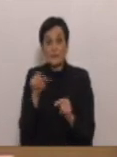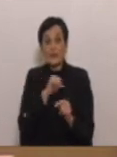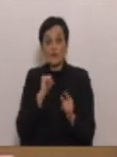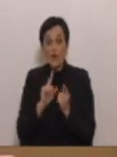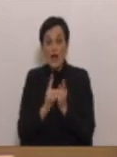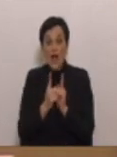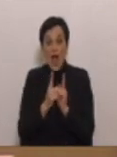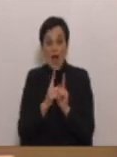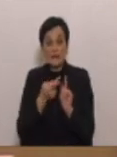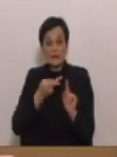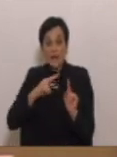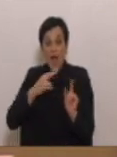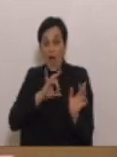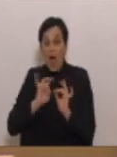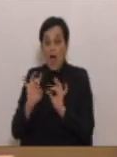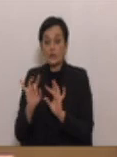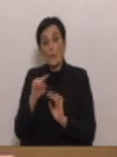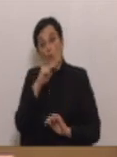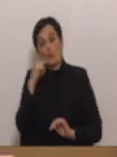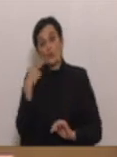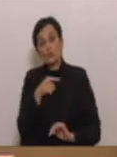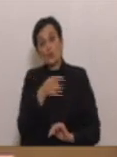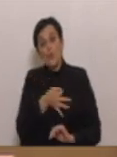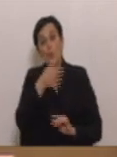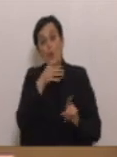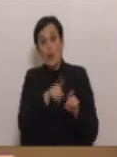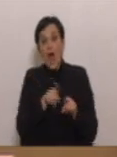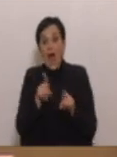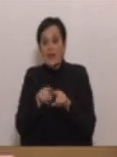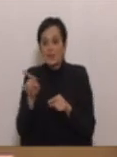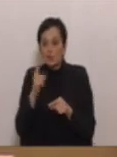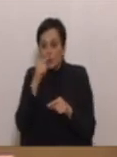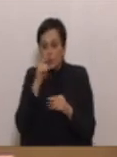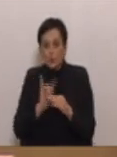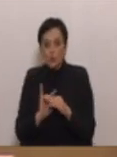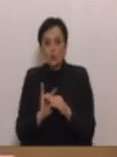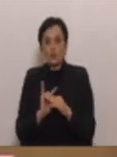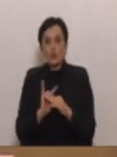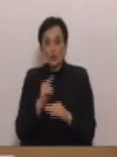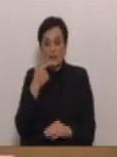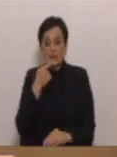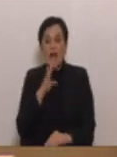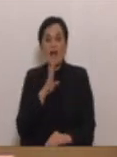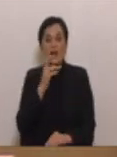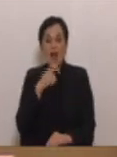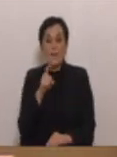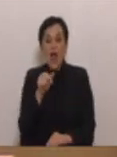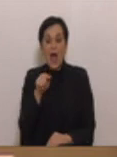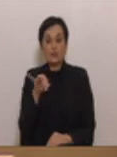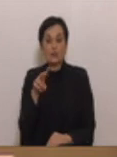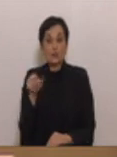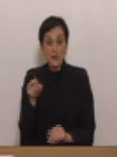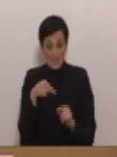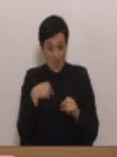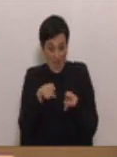რომ მოეც იქნებ რუსეთს მოეწონოსო ესე თქვაო. Am trulis cu acel dacir de bota, calbaton hatunas, merum ase metqua, tam